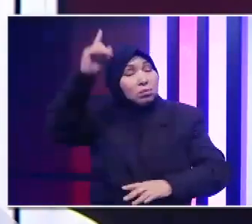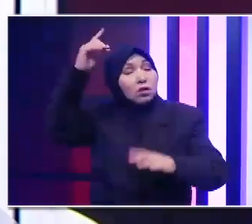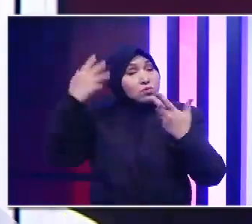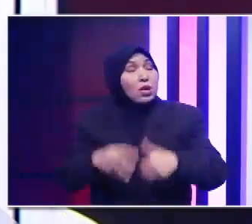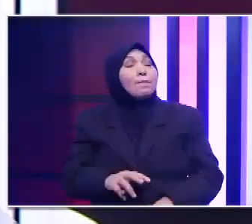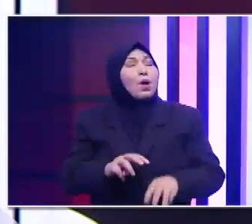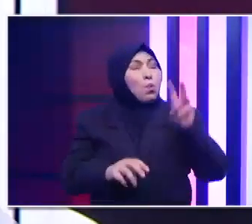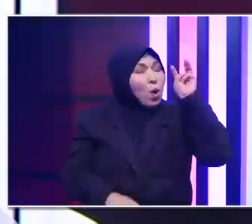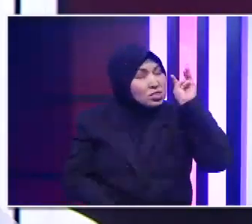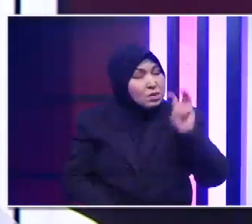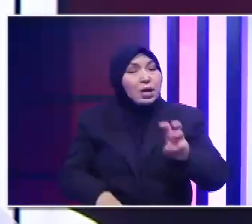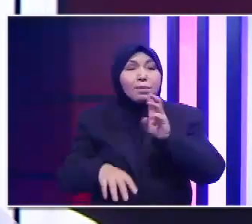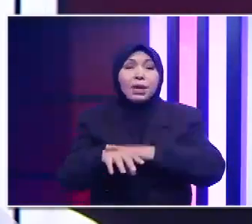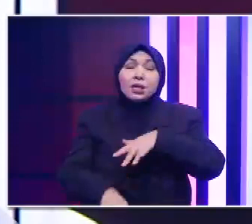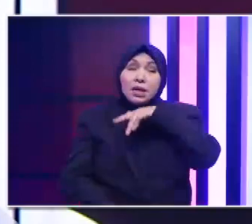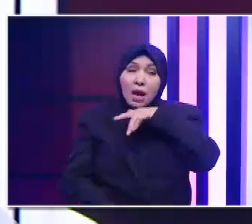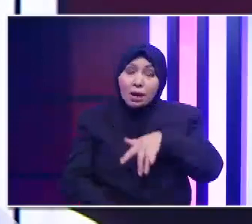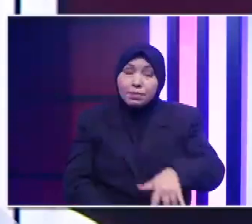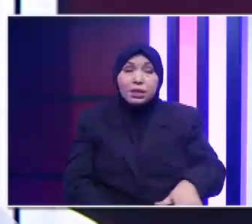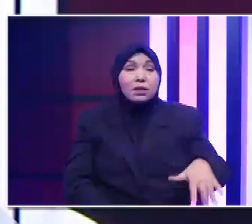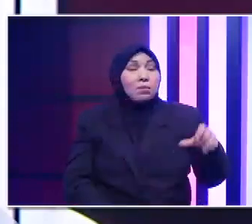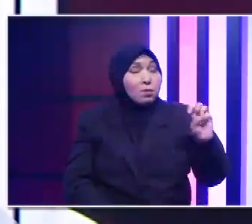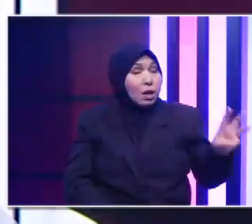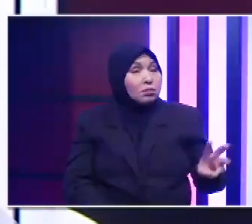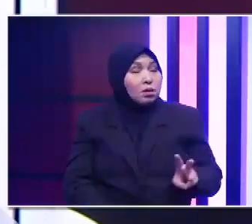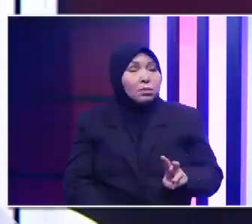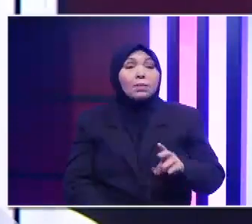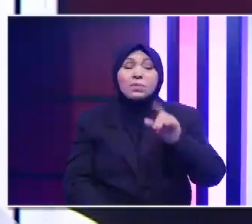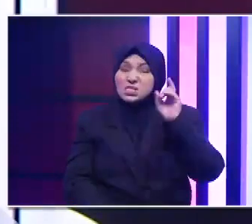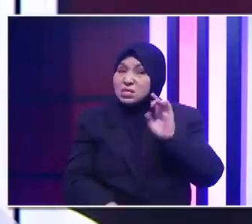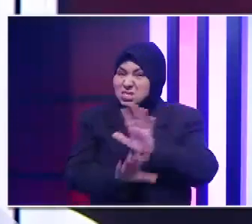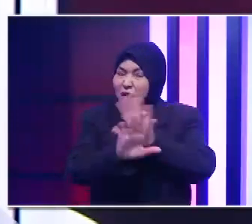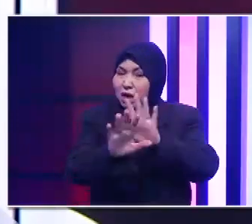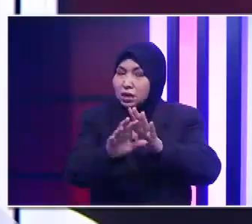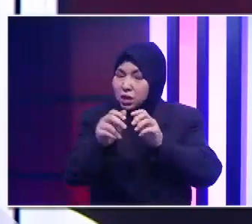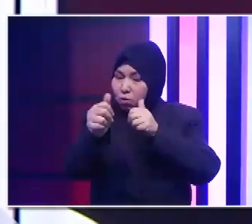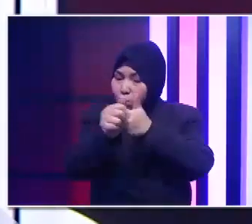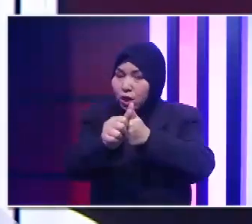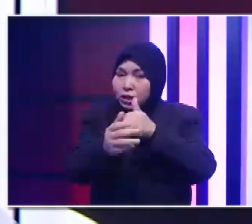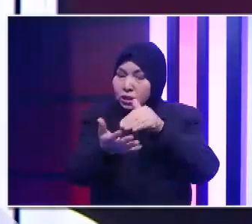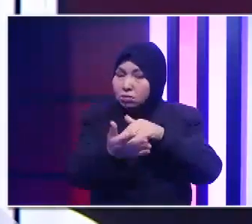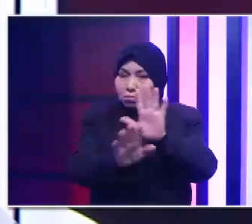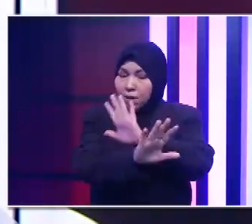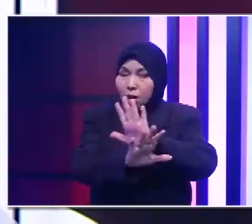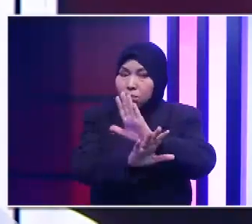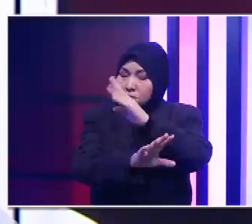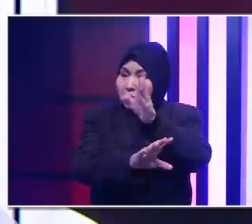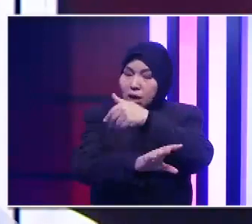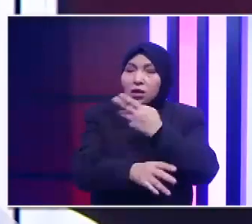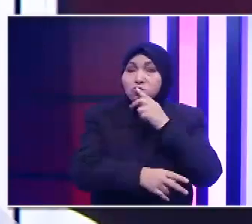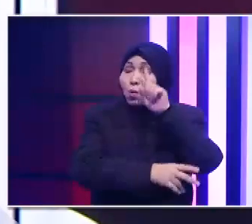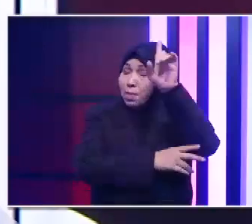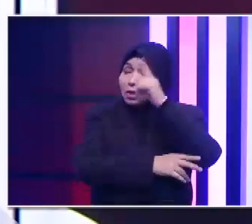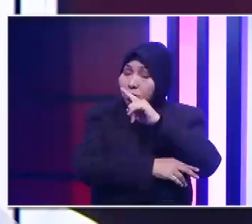mewajibkan kepada kamu agak kamu menembus Sumpah kamu itu maka jangan kamu ikut lagi Sumpah itu hah Emang tadi kamu telah